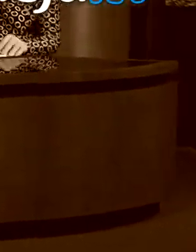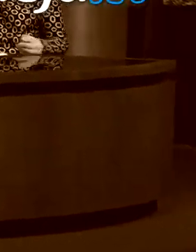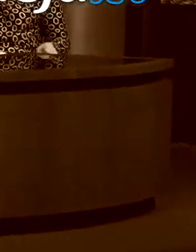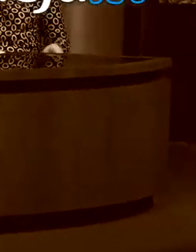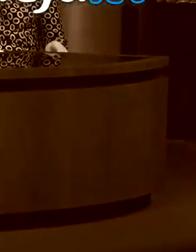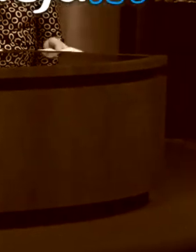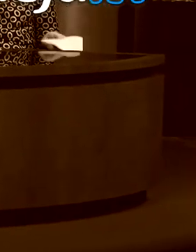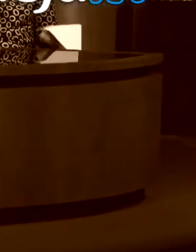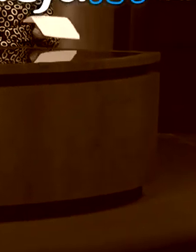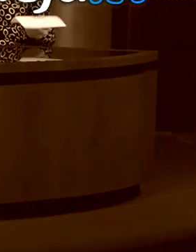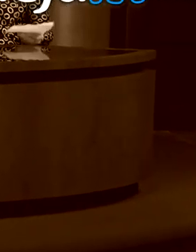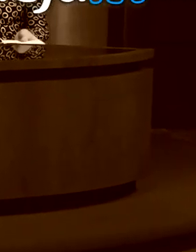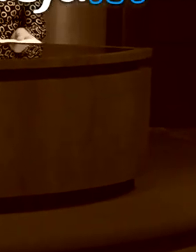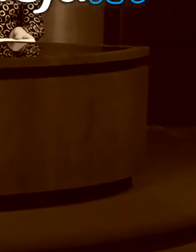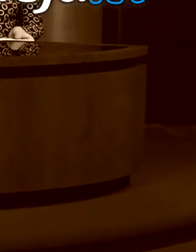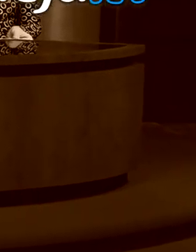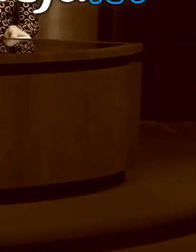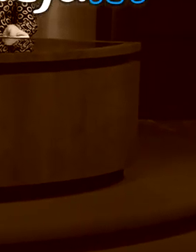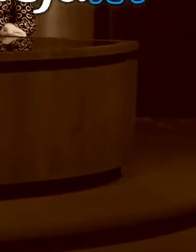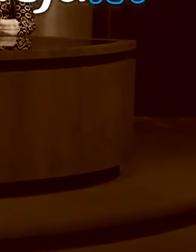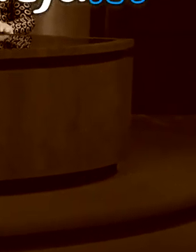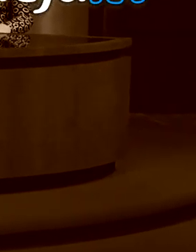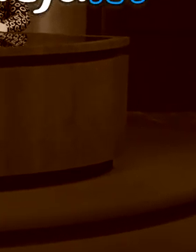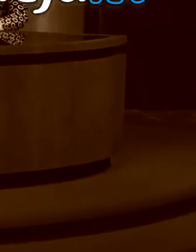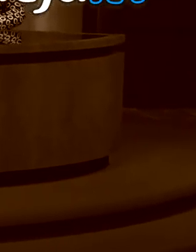Zbawicielu Zbawicielu.